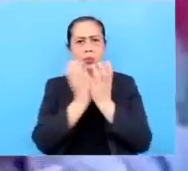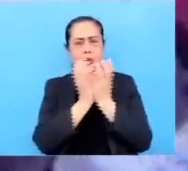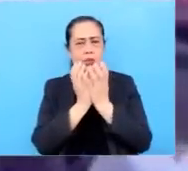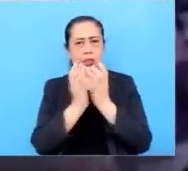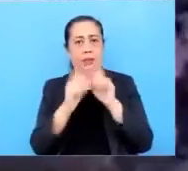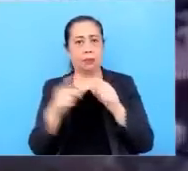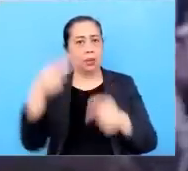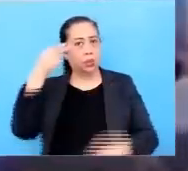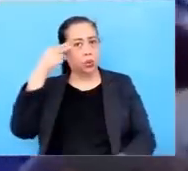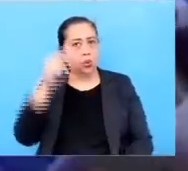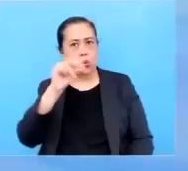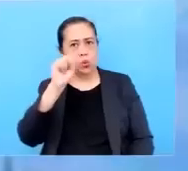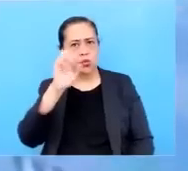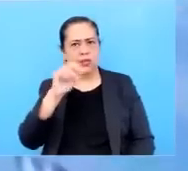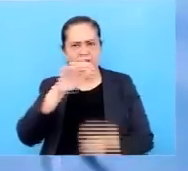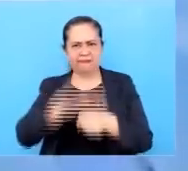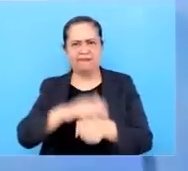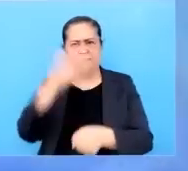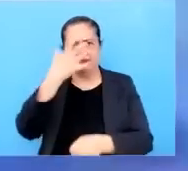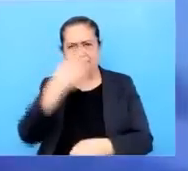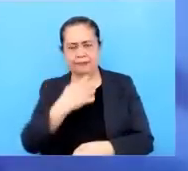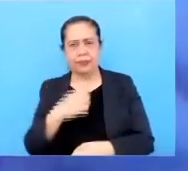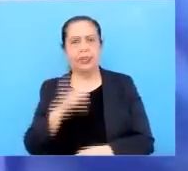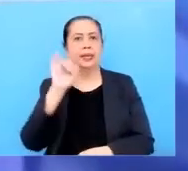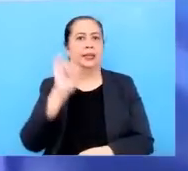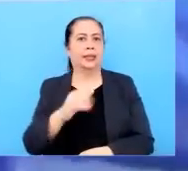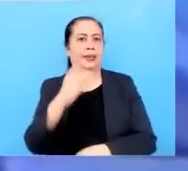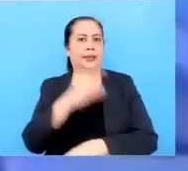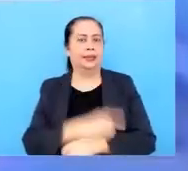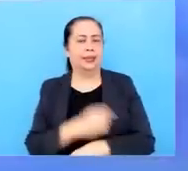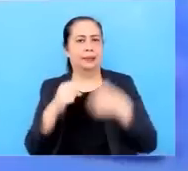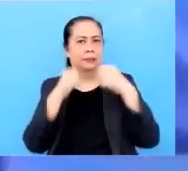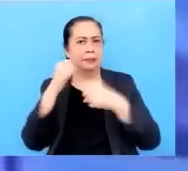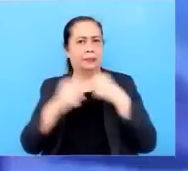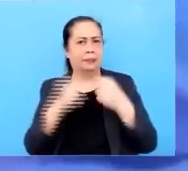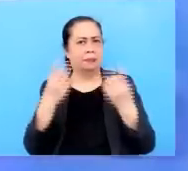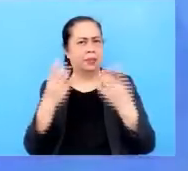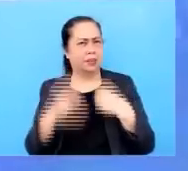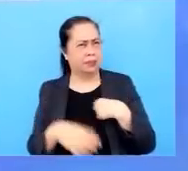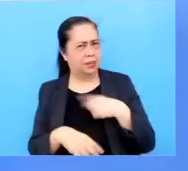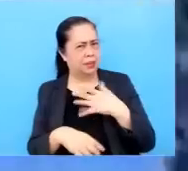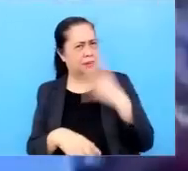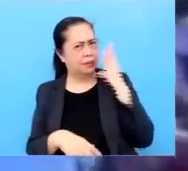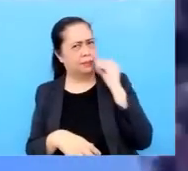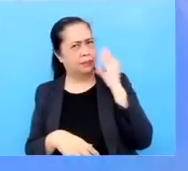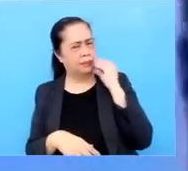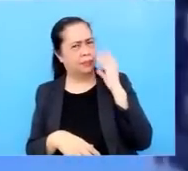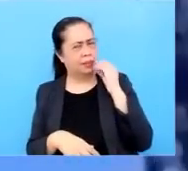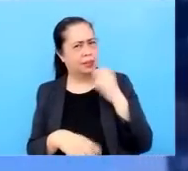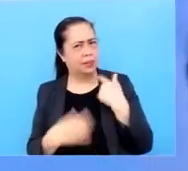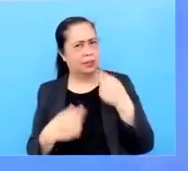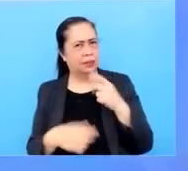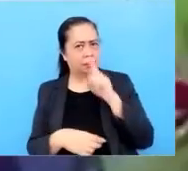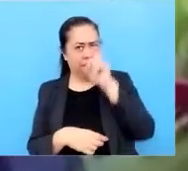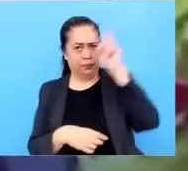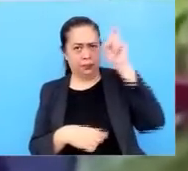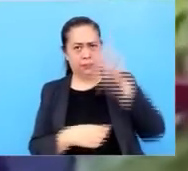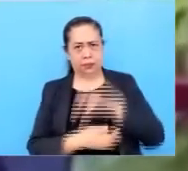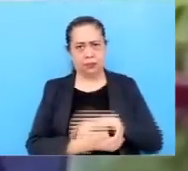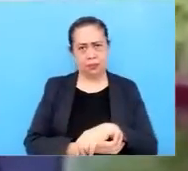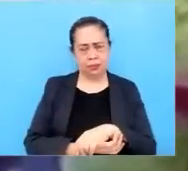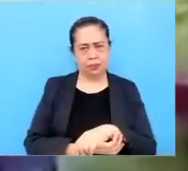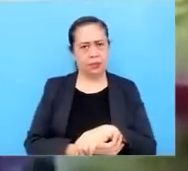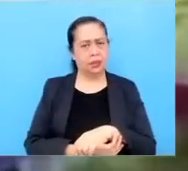Hussein, ikinagalit yan. Nung araw pa lang ng laban, marami na rin silang mga naranasan na nakakapagpataas kilay. It wasn't a